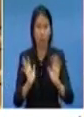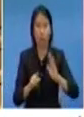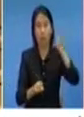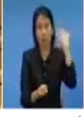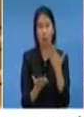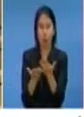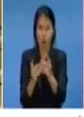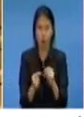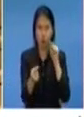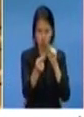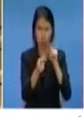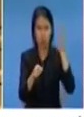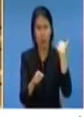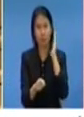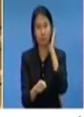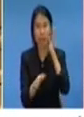า